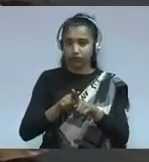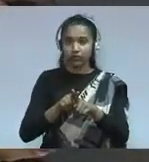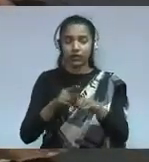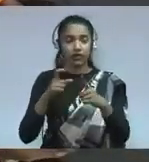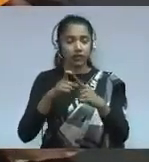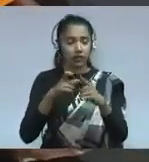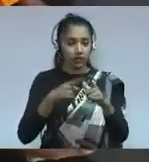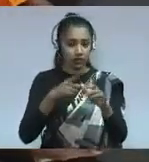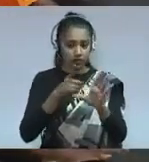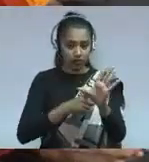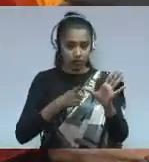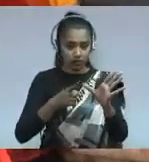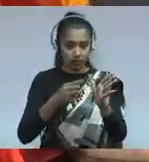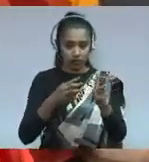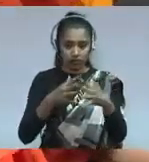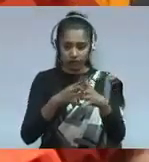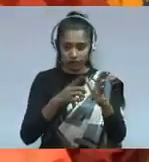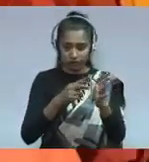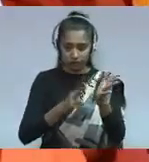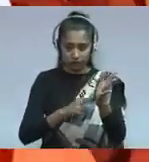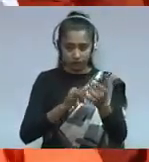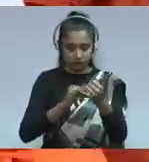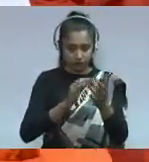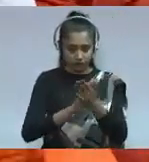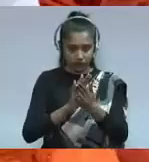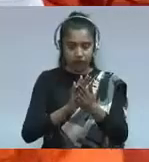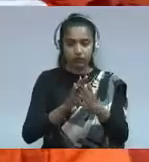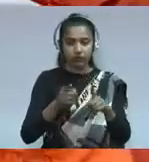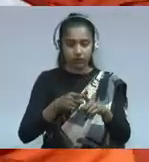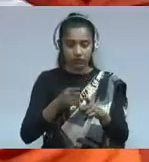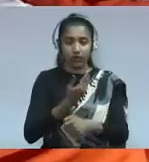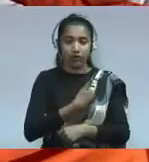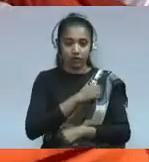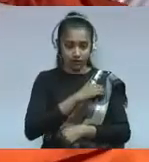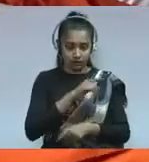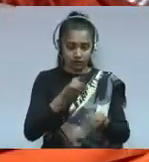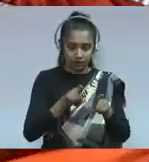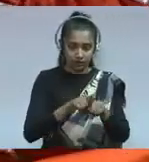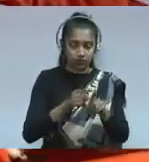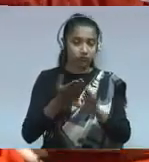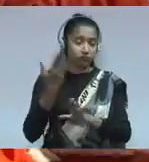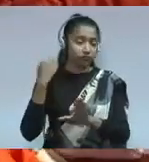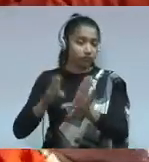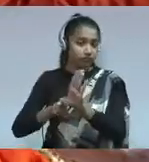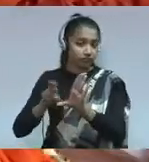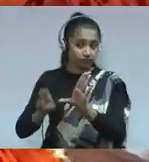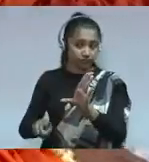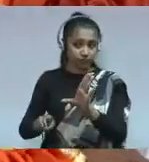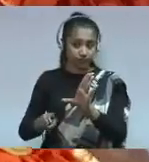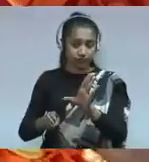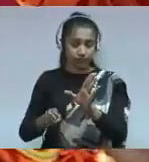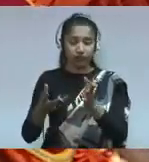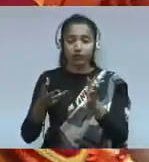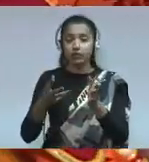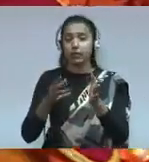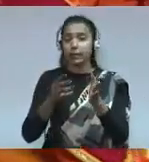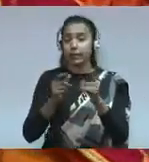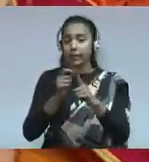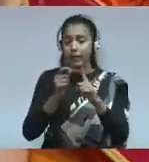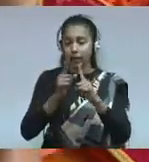ශාස්ත්‍රපති පූජ්‍ය බුදුගල ජිනවංශ හිමි, හිටපු පාර්ලිමේන්තු මන්ත්‍රී කරූ